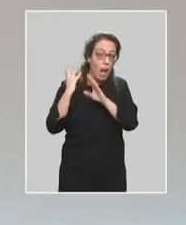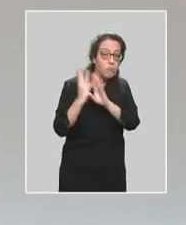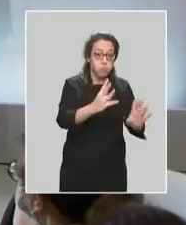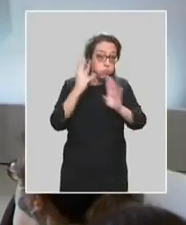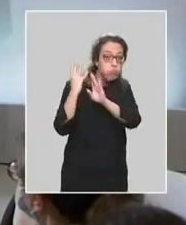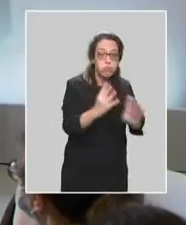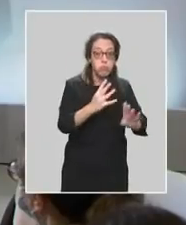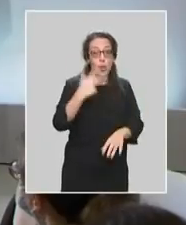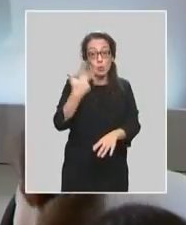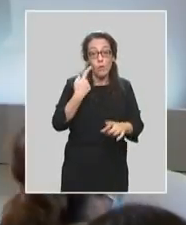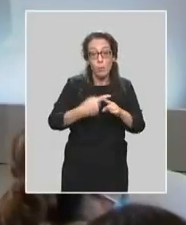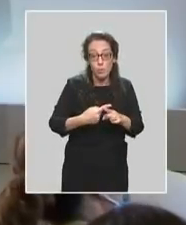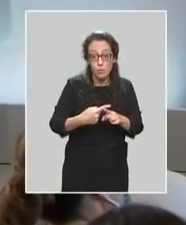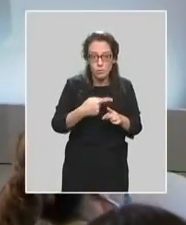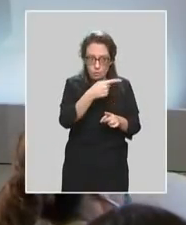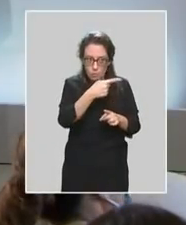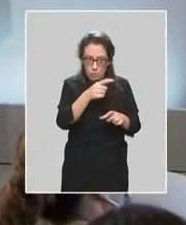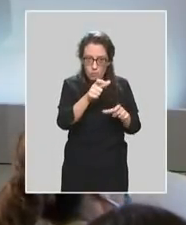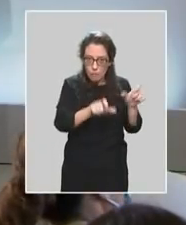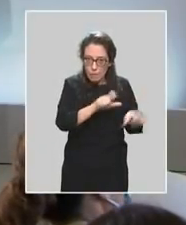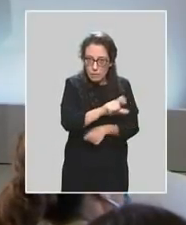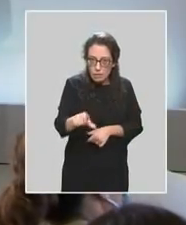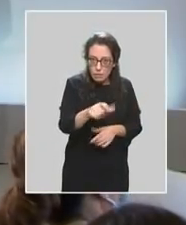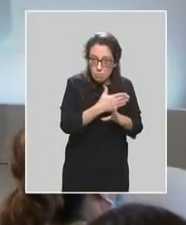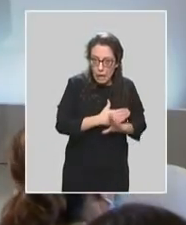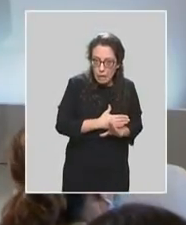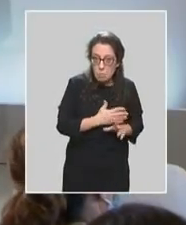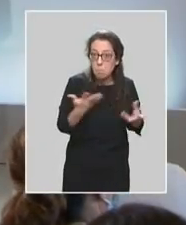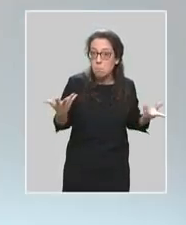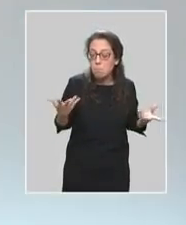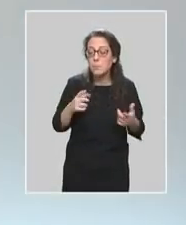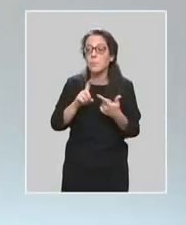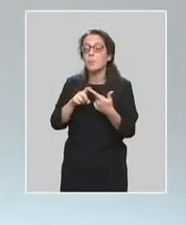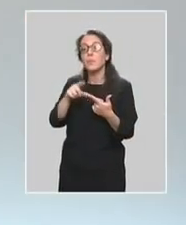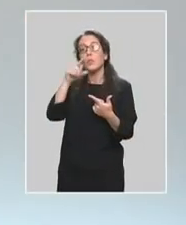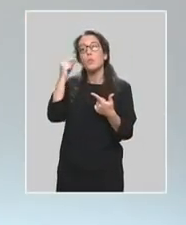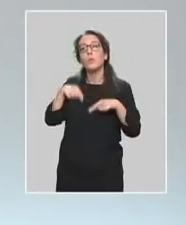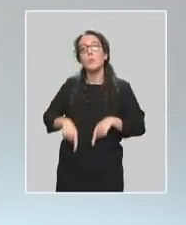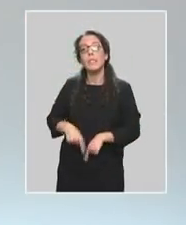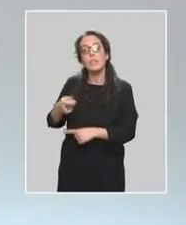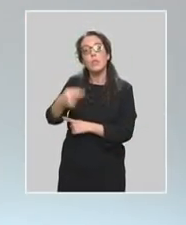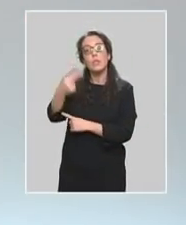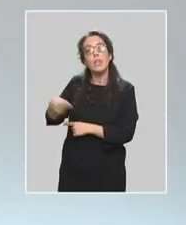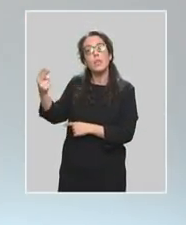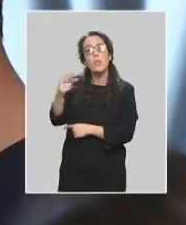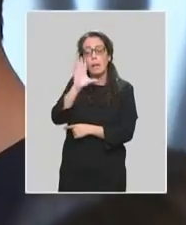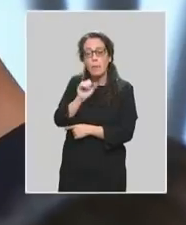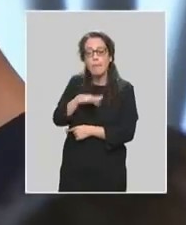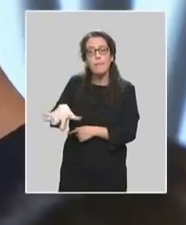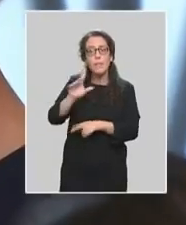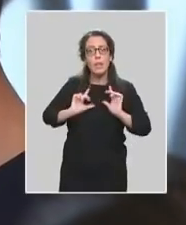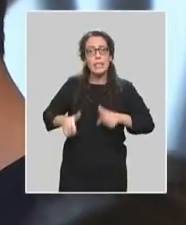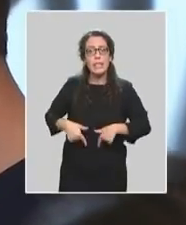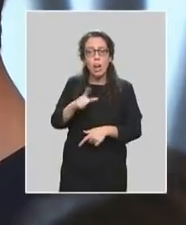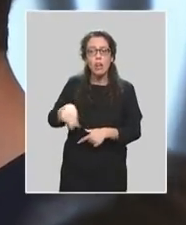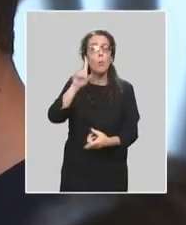ailleurs, Monsieur Blanquer, parce qu'on a vu que dans les écoles, l'objectif que vous aviez vous-même affiché